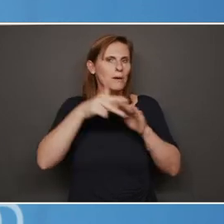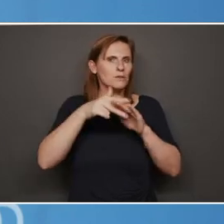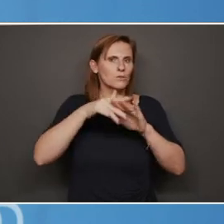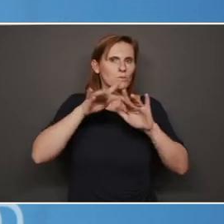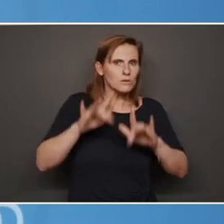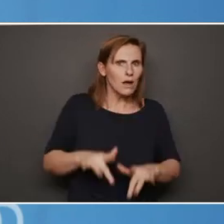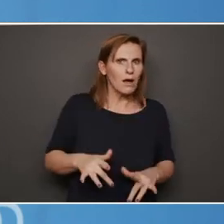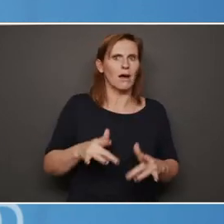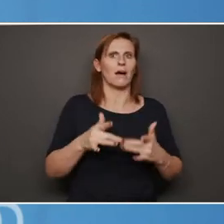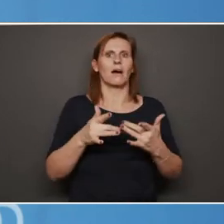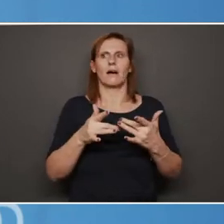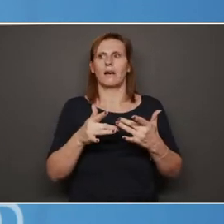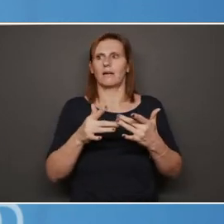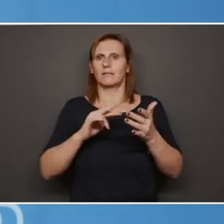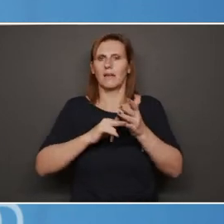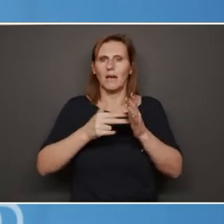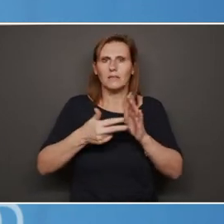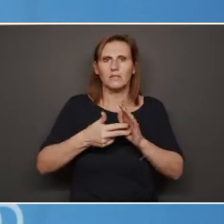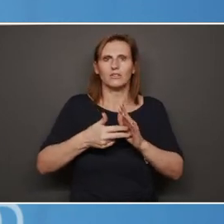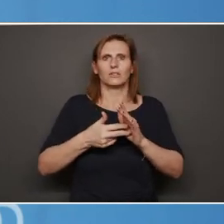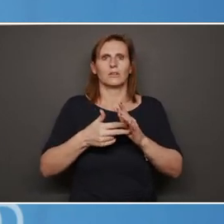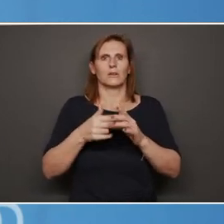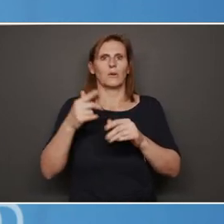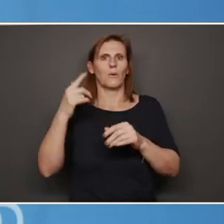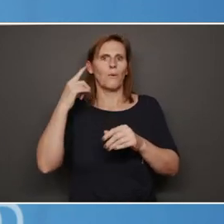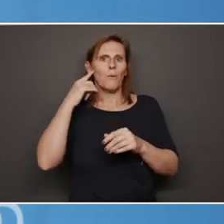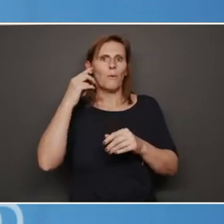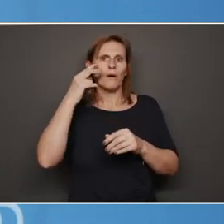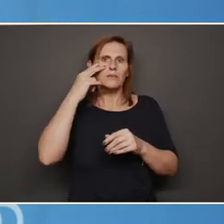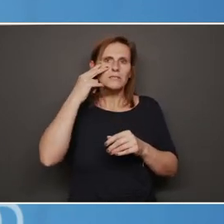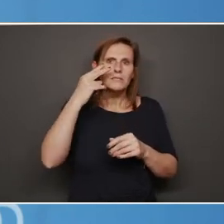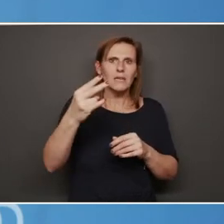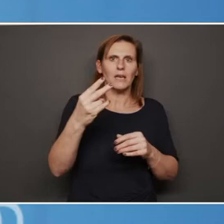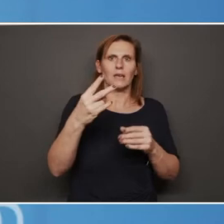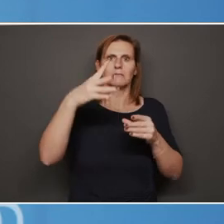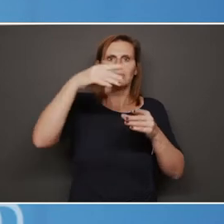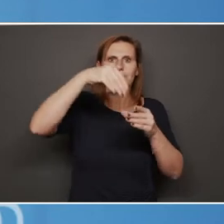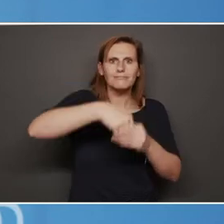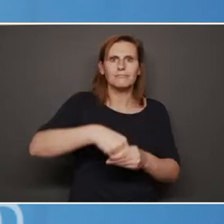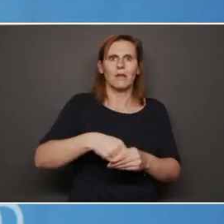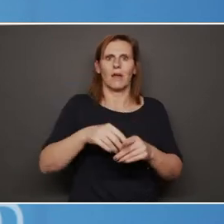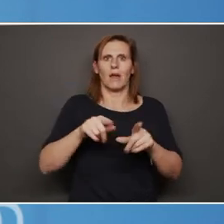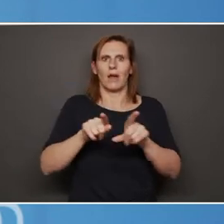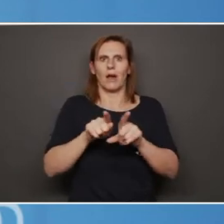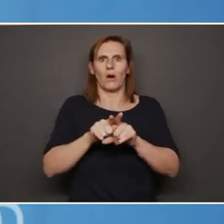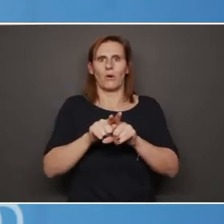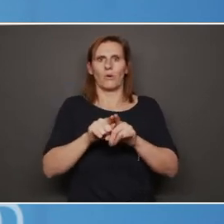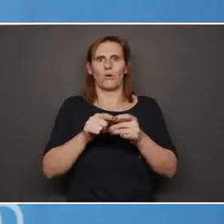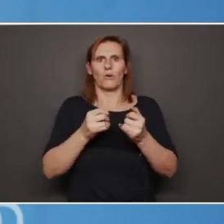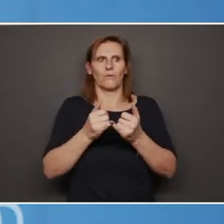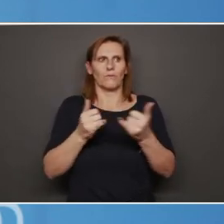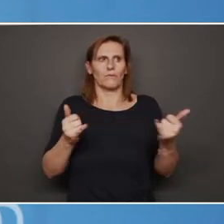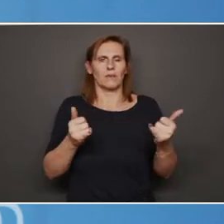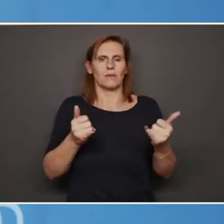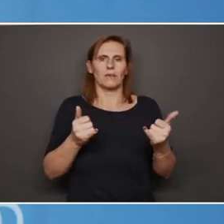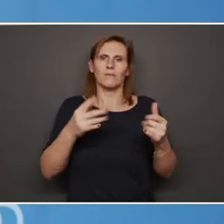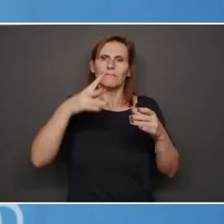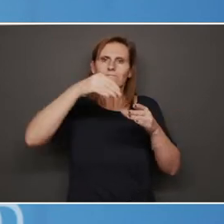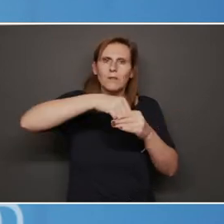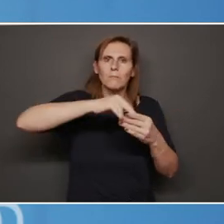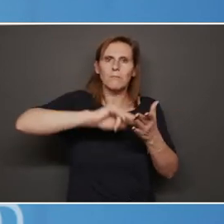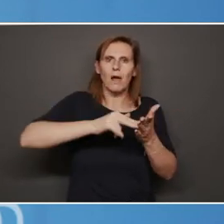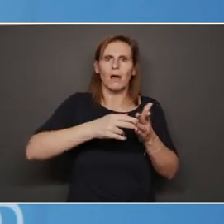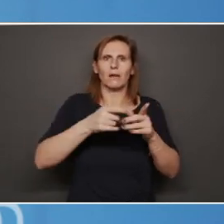die bei Hörsäle zum Beispiel einbaut oder bei Vorträge mit einbezieht. Es gibt da